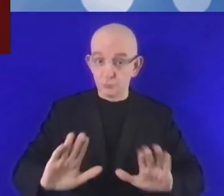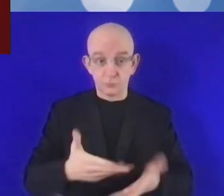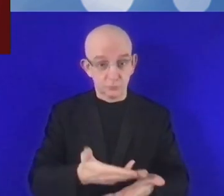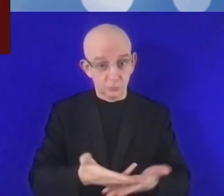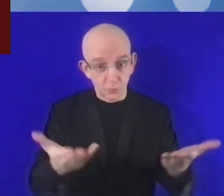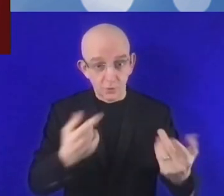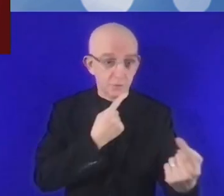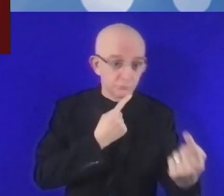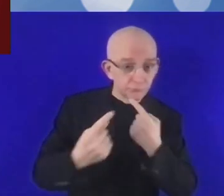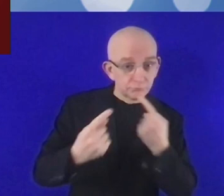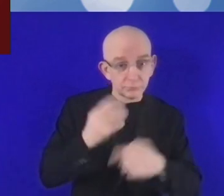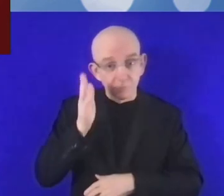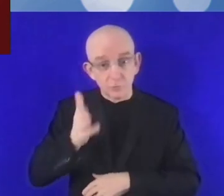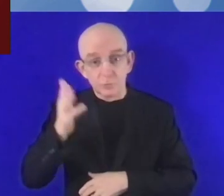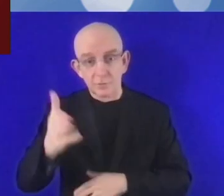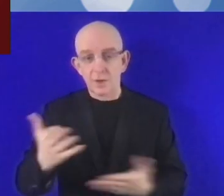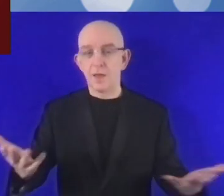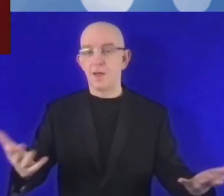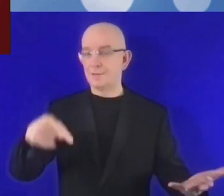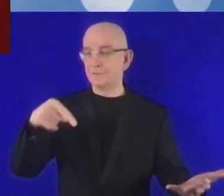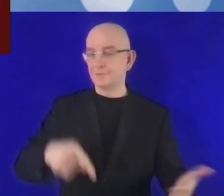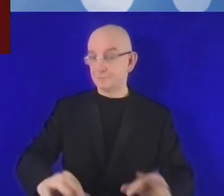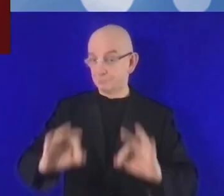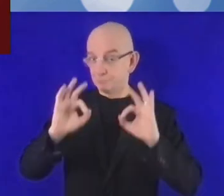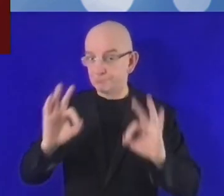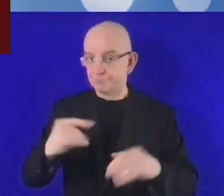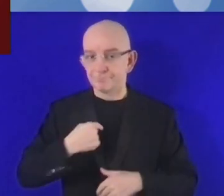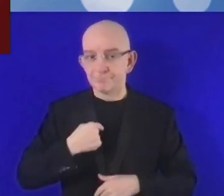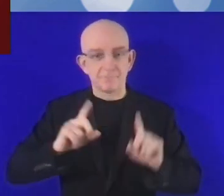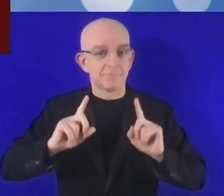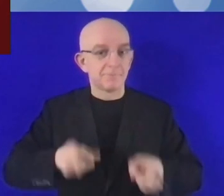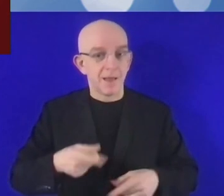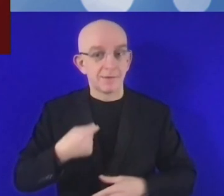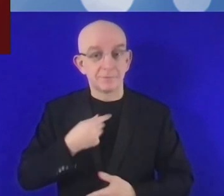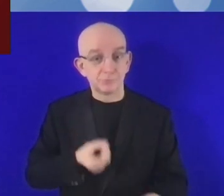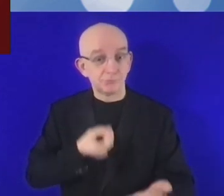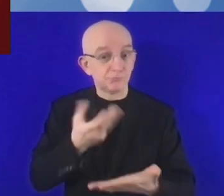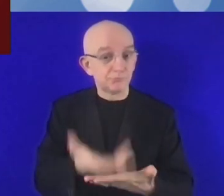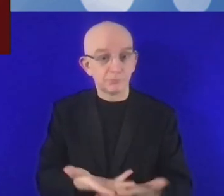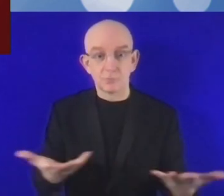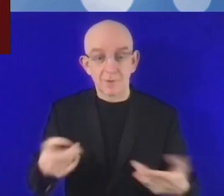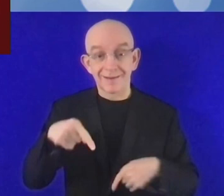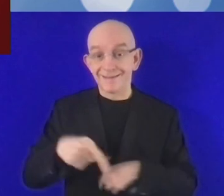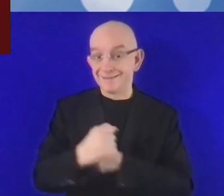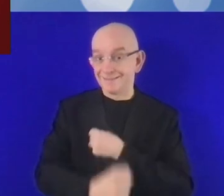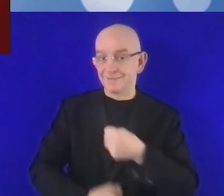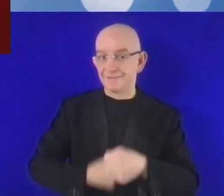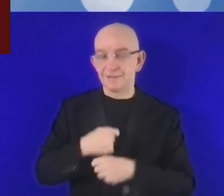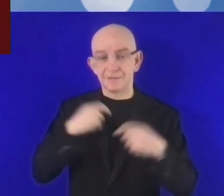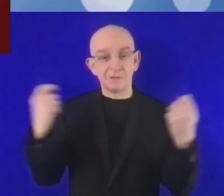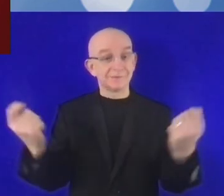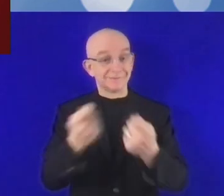течение последующих дней. Будущее в ваших руках, и эти дебаты тоже. Говоря о будущем, я